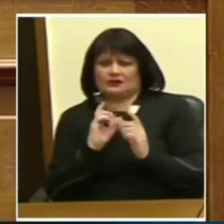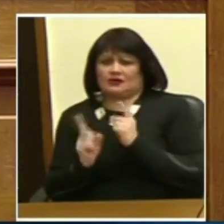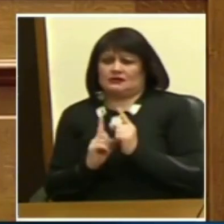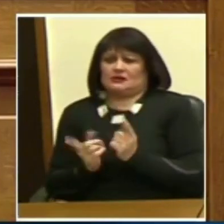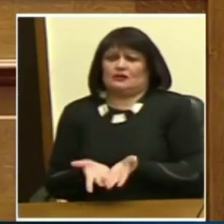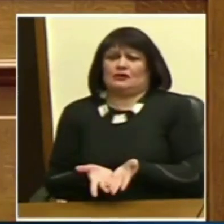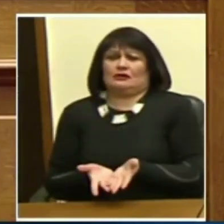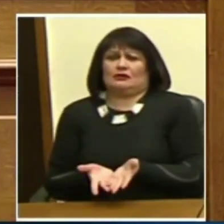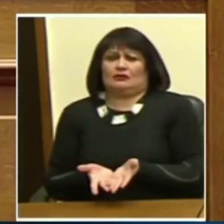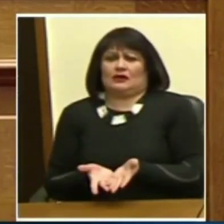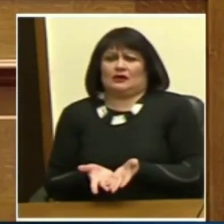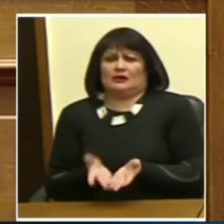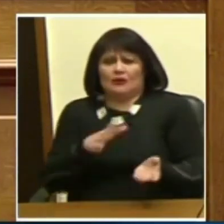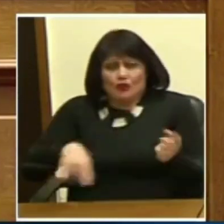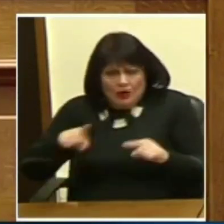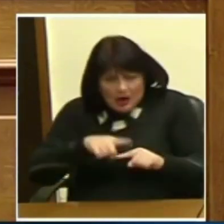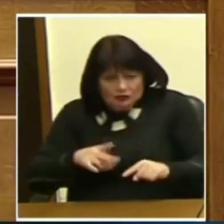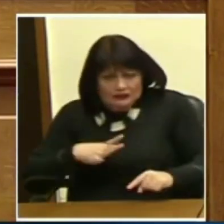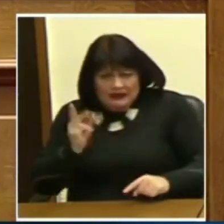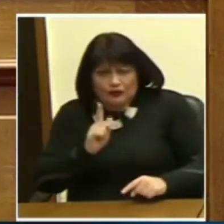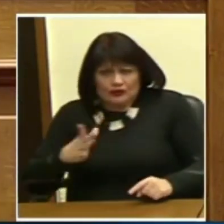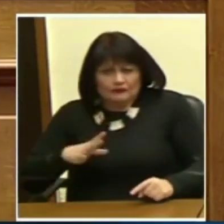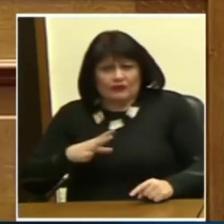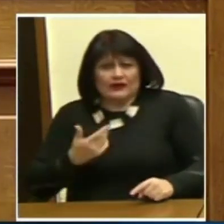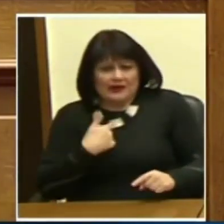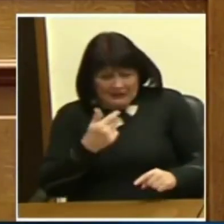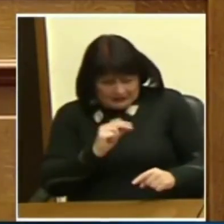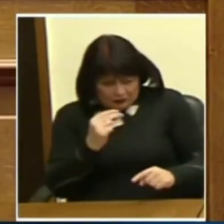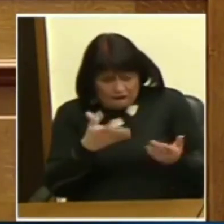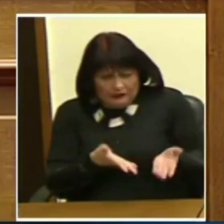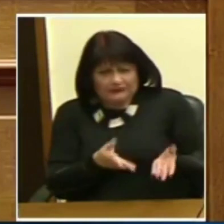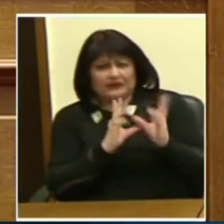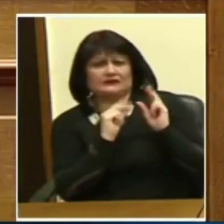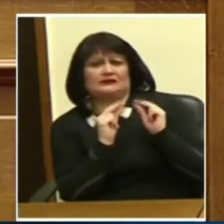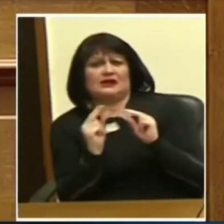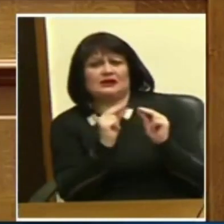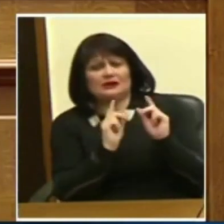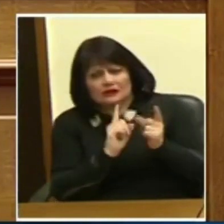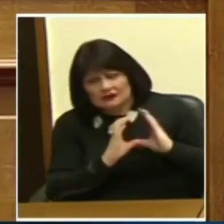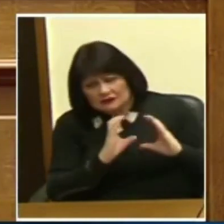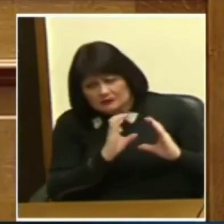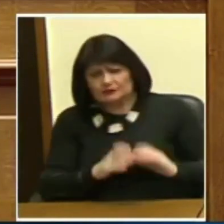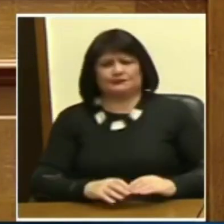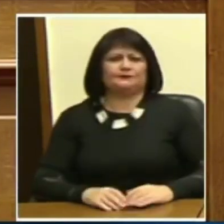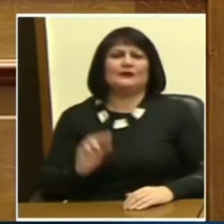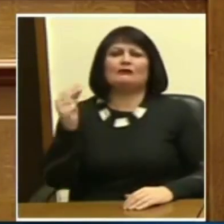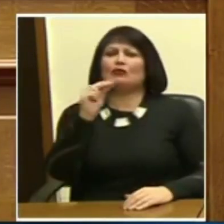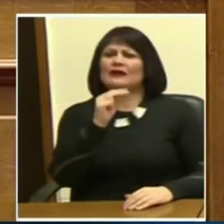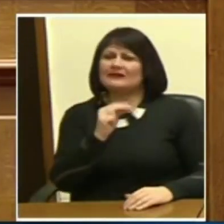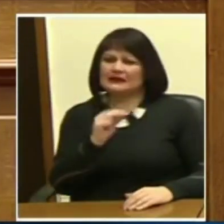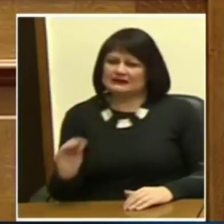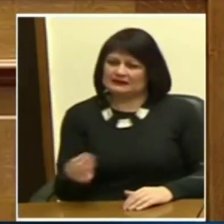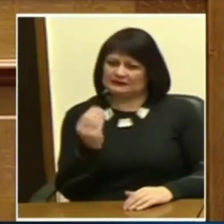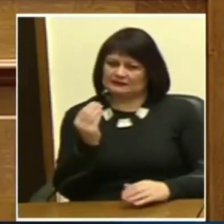εδώ μέσα. Αυτό ζητάει η ελληνική κοινωνία. Ως προς την εκλογή βουλευτών του